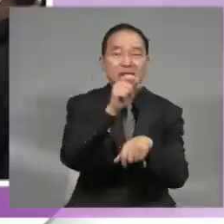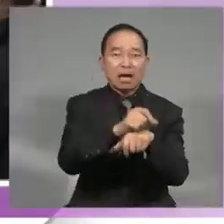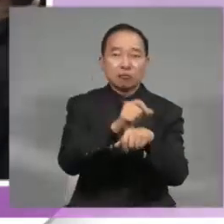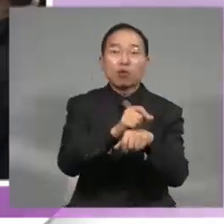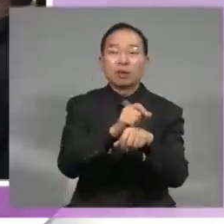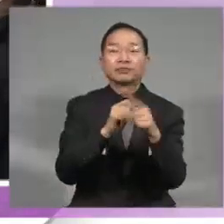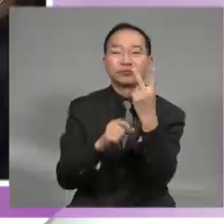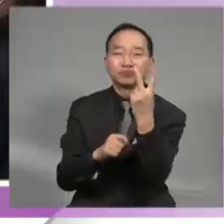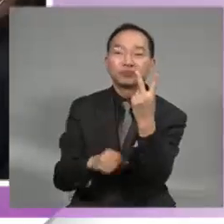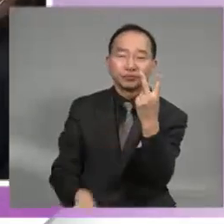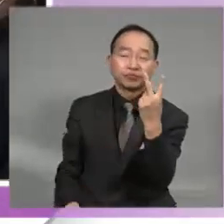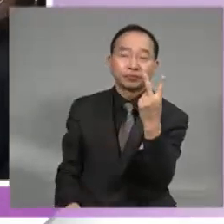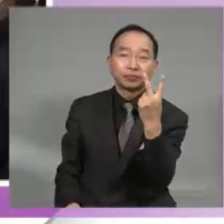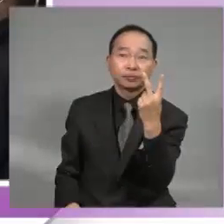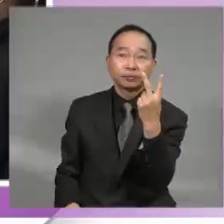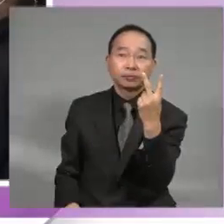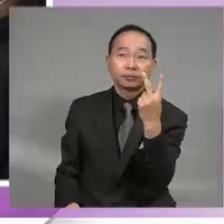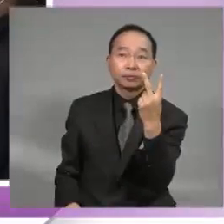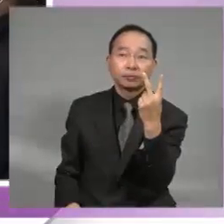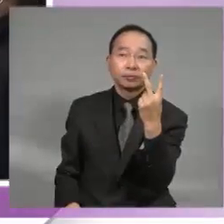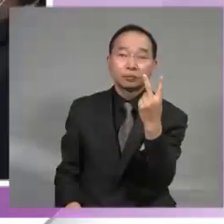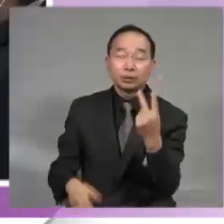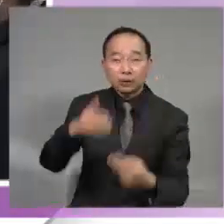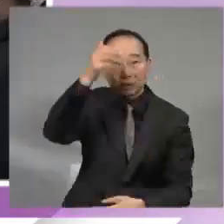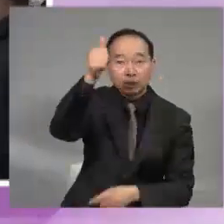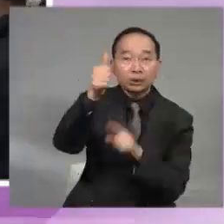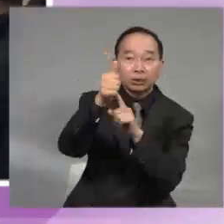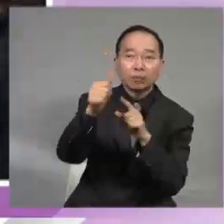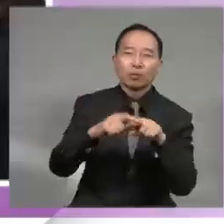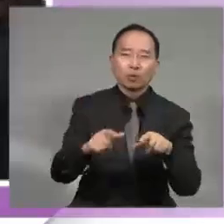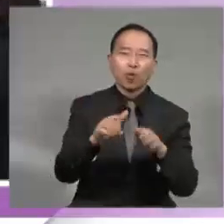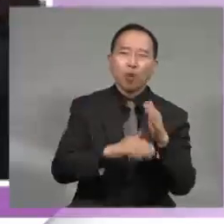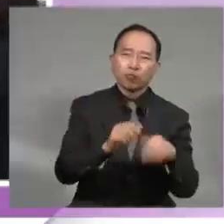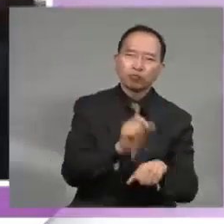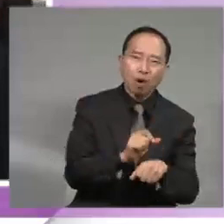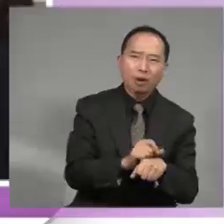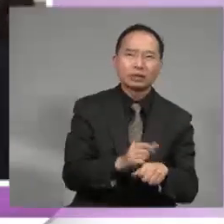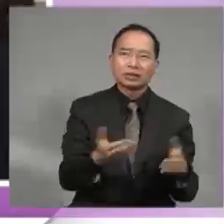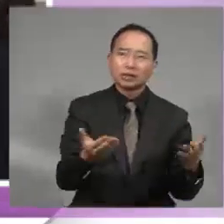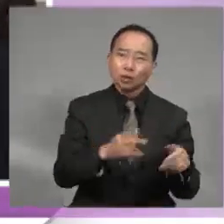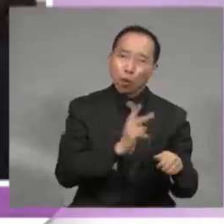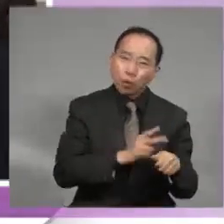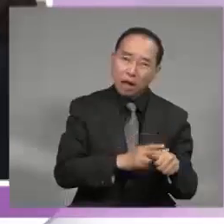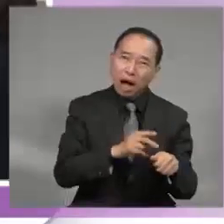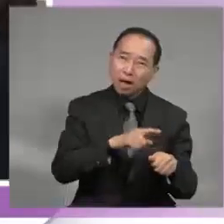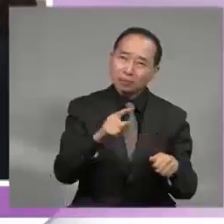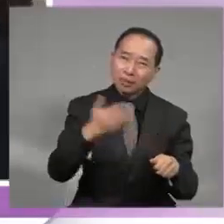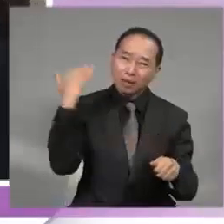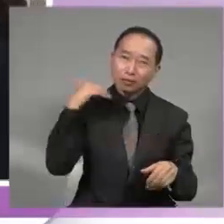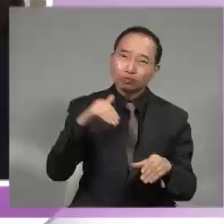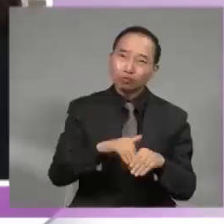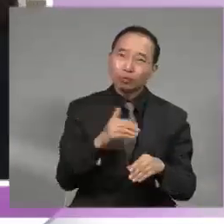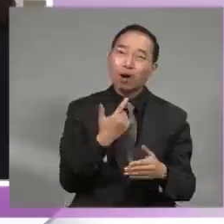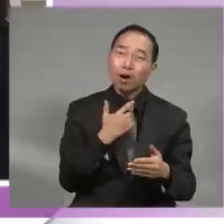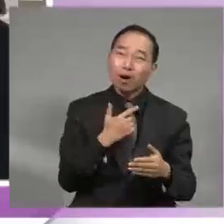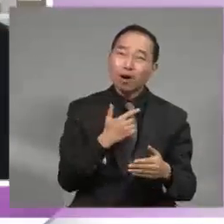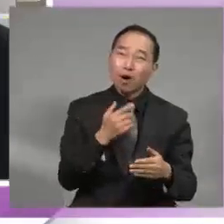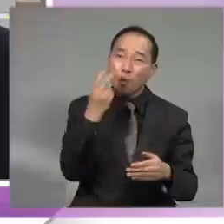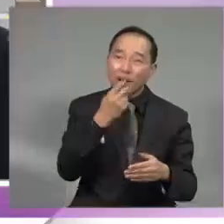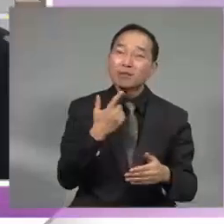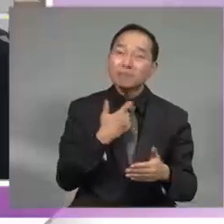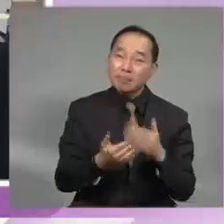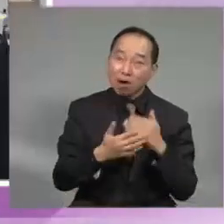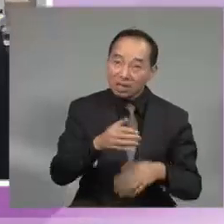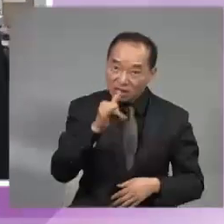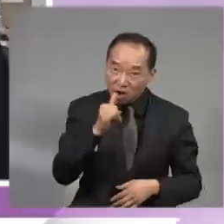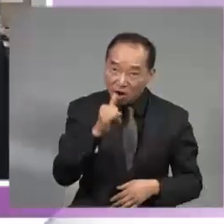투표사무원분들이 계신데요. 네. 사전투표관리관들은 보통 공무원, 교직원분들 중에서 투표관리 경험이 있는 분을 선관위, 구시군 선관위에서